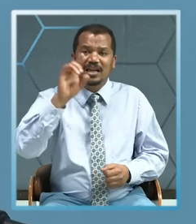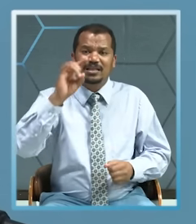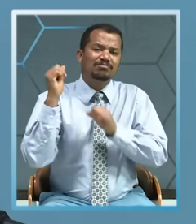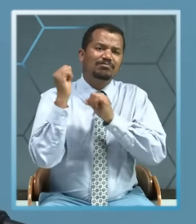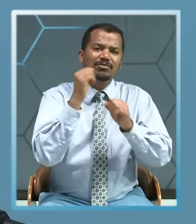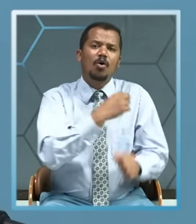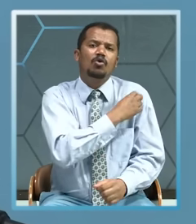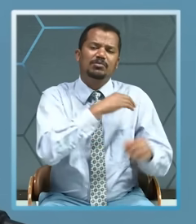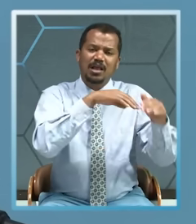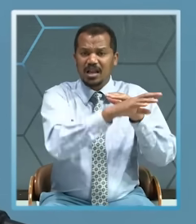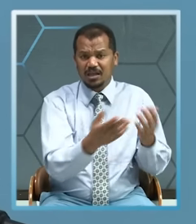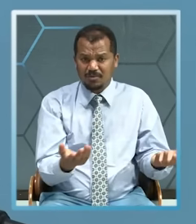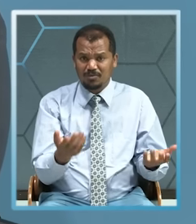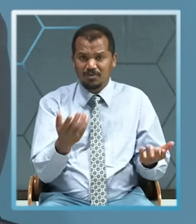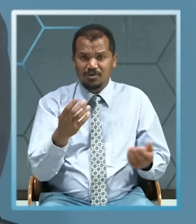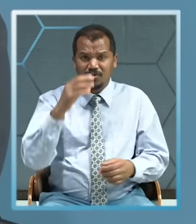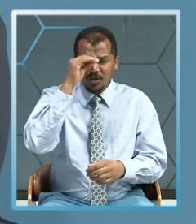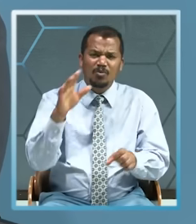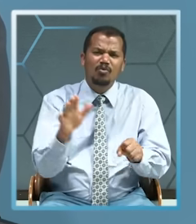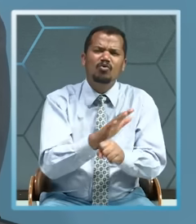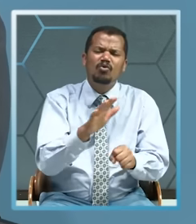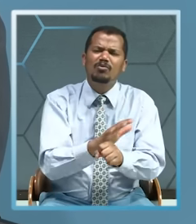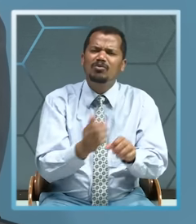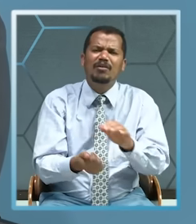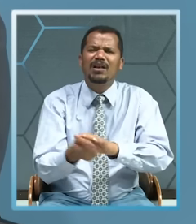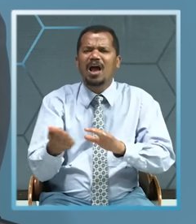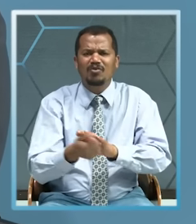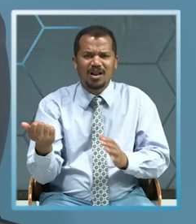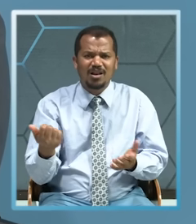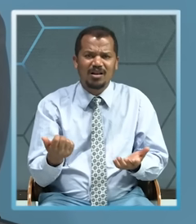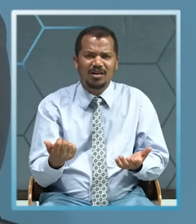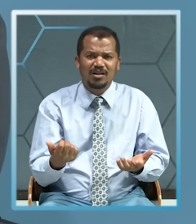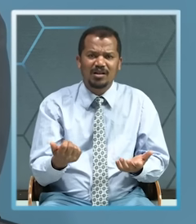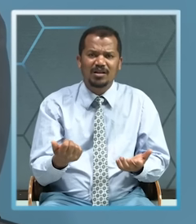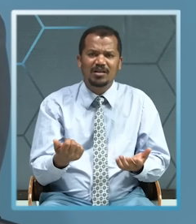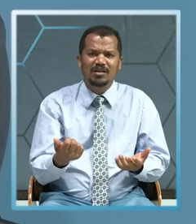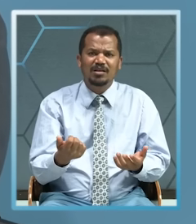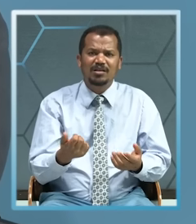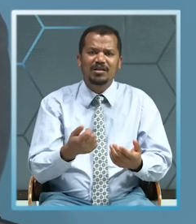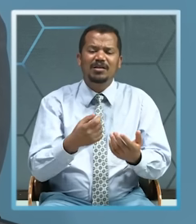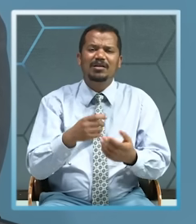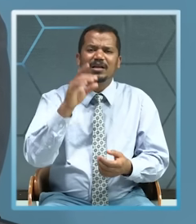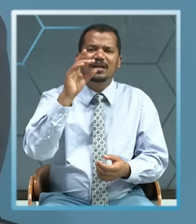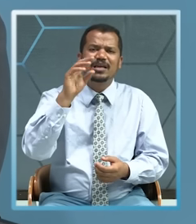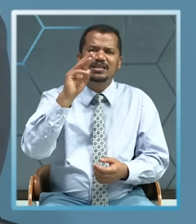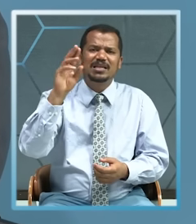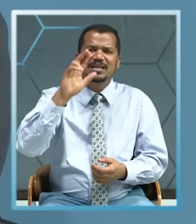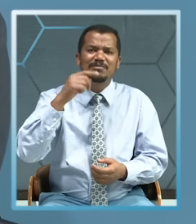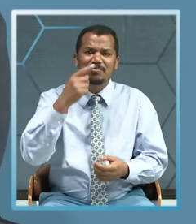ናቸው እነኛ ልጆች። ሰው ሙሉ በሙሉ ተፈናቀለ። ብዙ ሰው ወደ በኬሲርባ የሚባል ቦታ